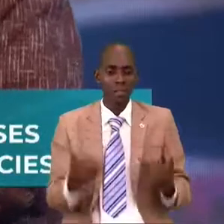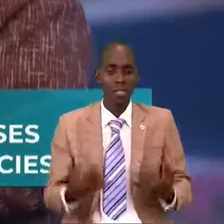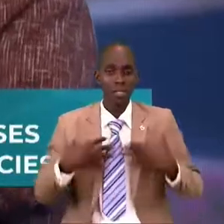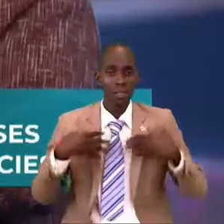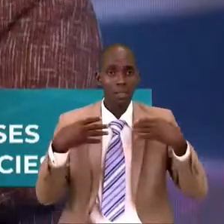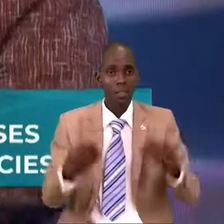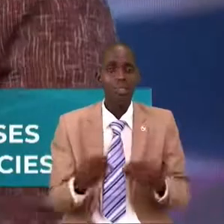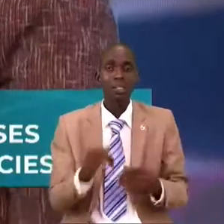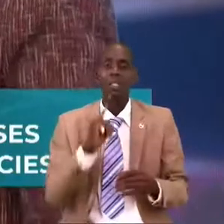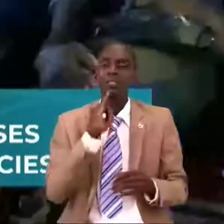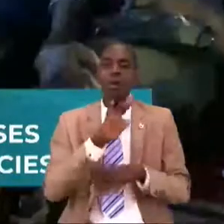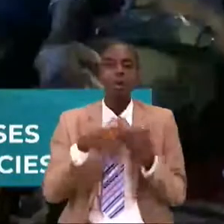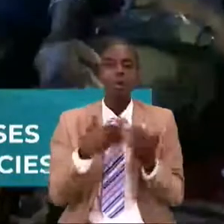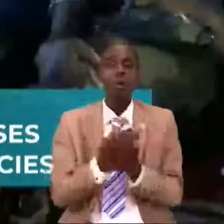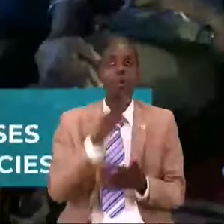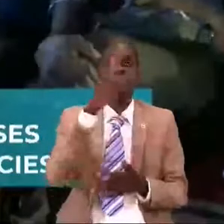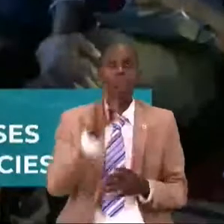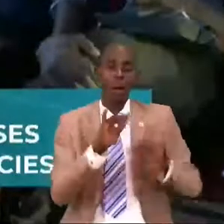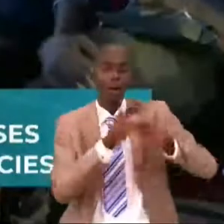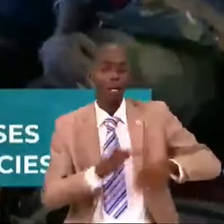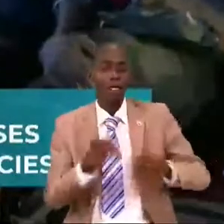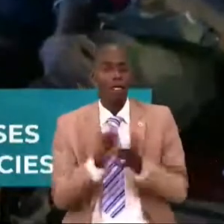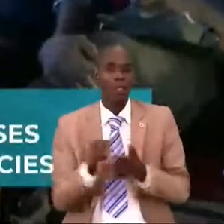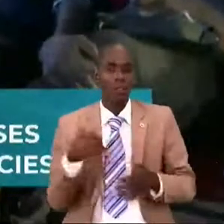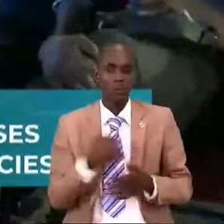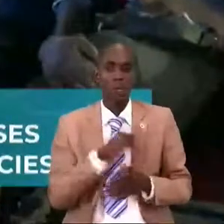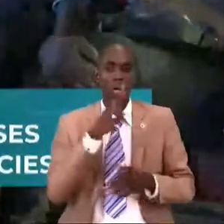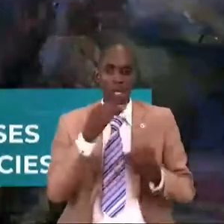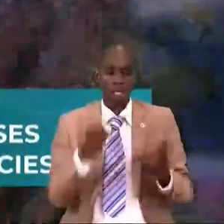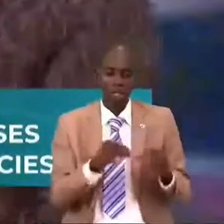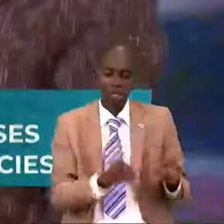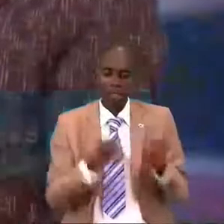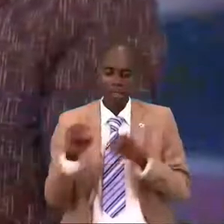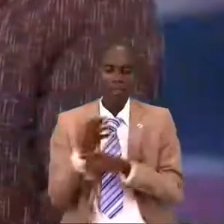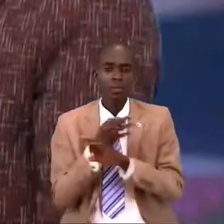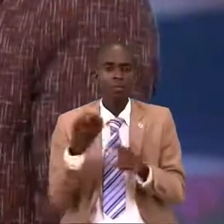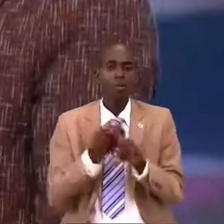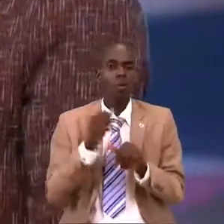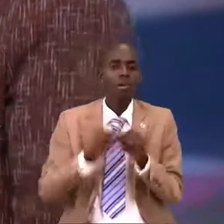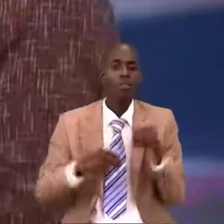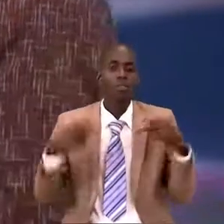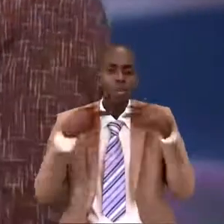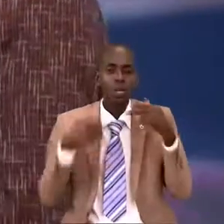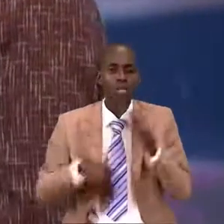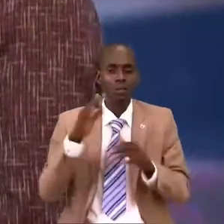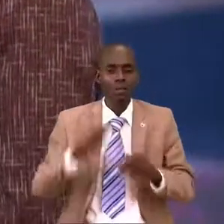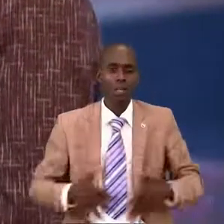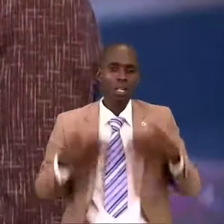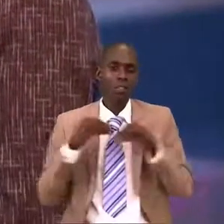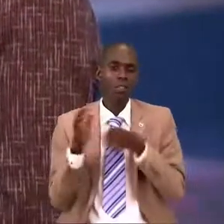vie. Brisez ce soir au nom de Jésus toute maladie, toute infirmité,